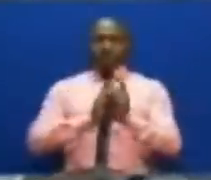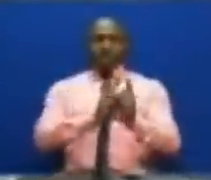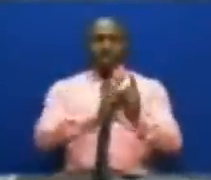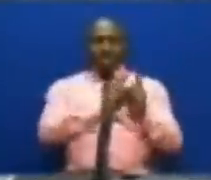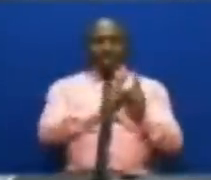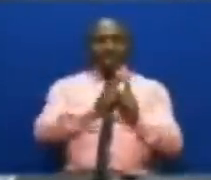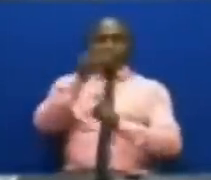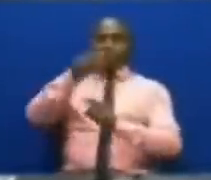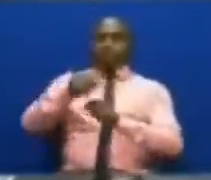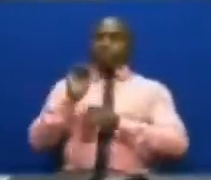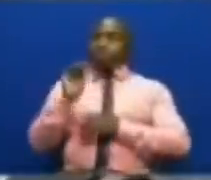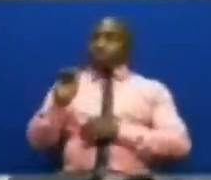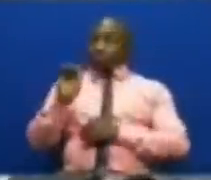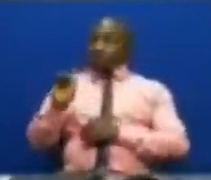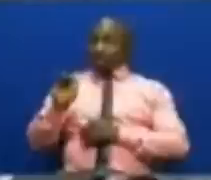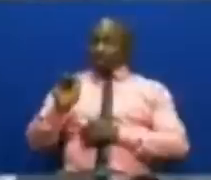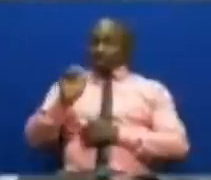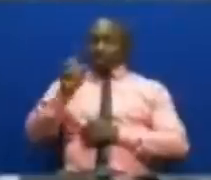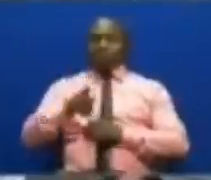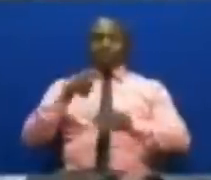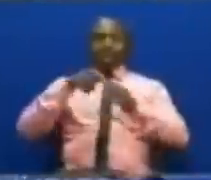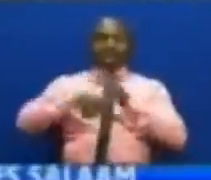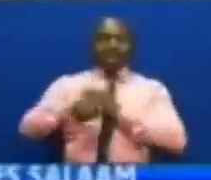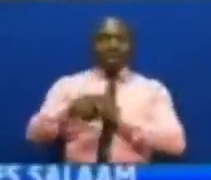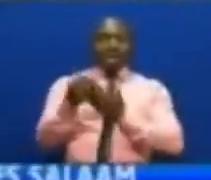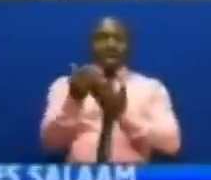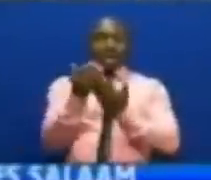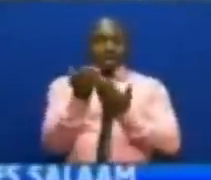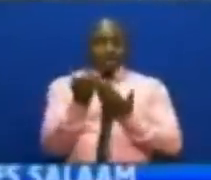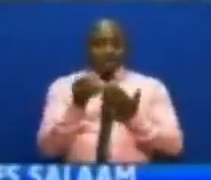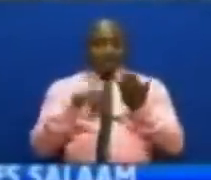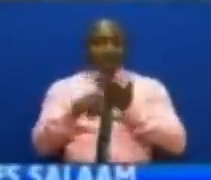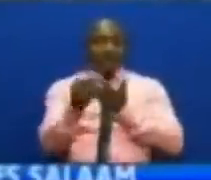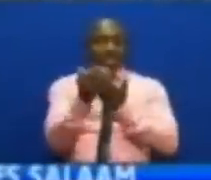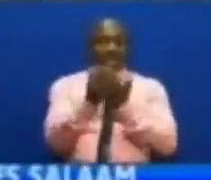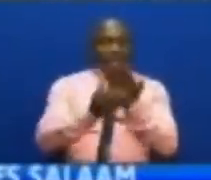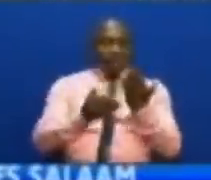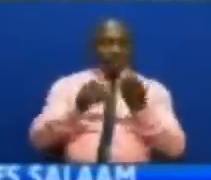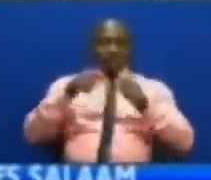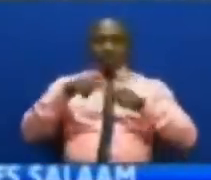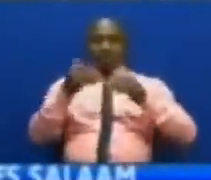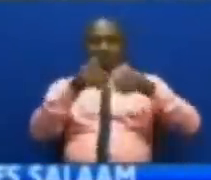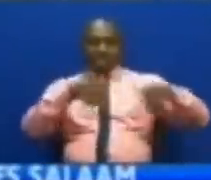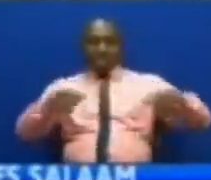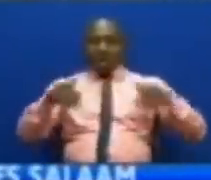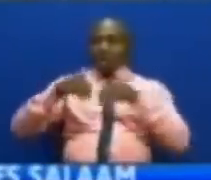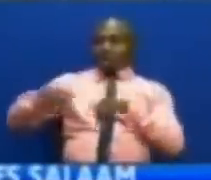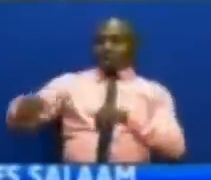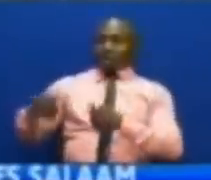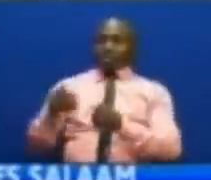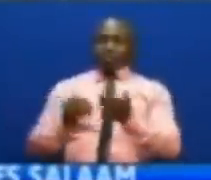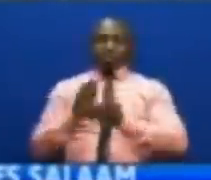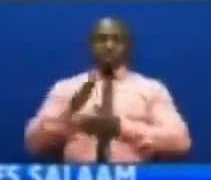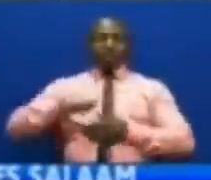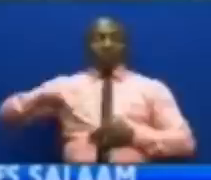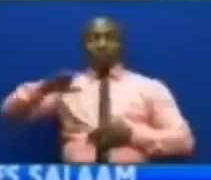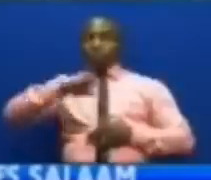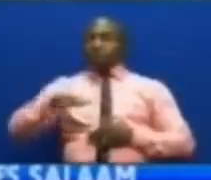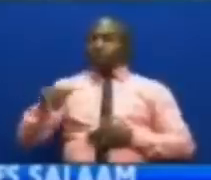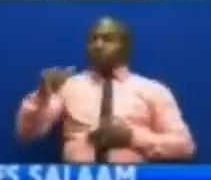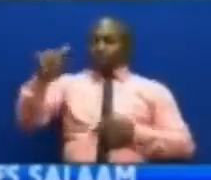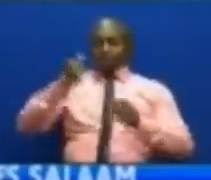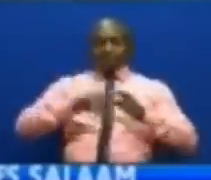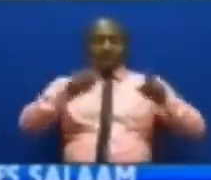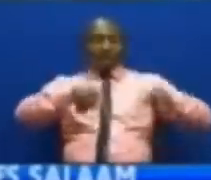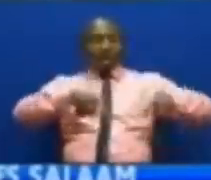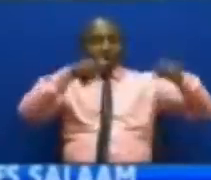wasafiri wote wanaoingia nchini kwenye mipaka yetu, ikiwemo viwanja vya ndege, bandari na